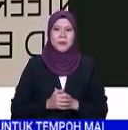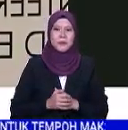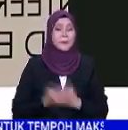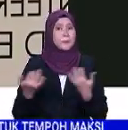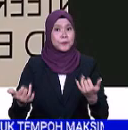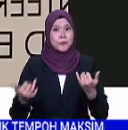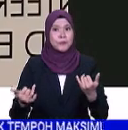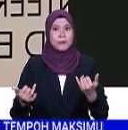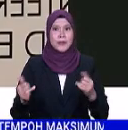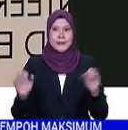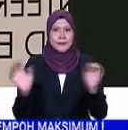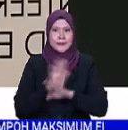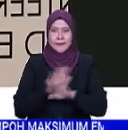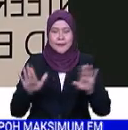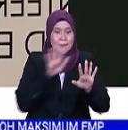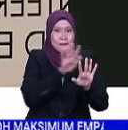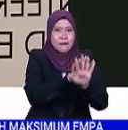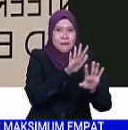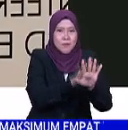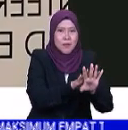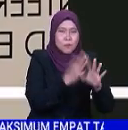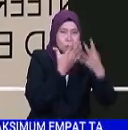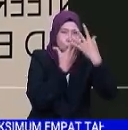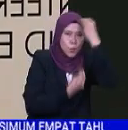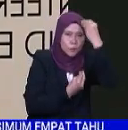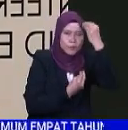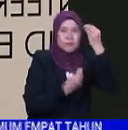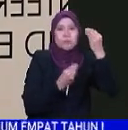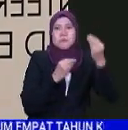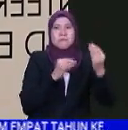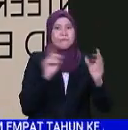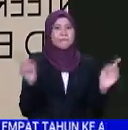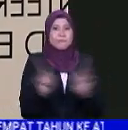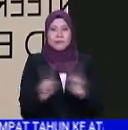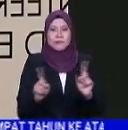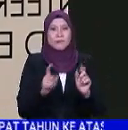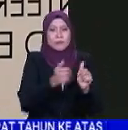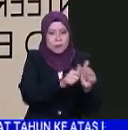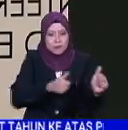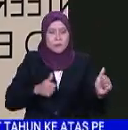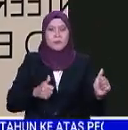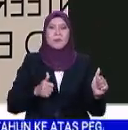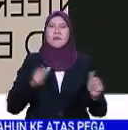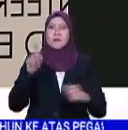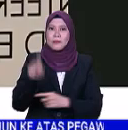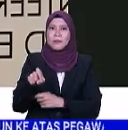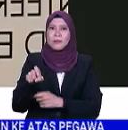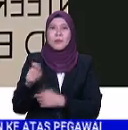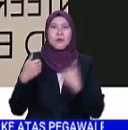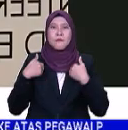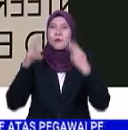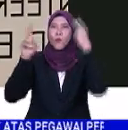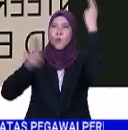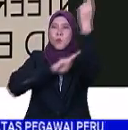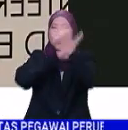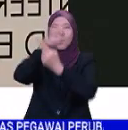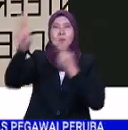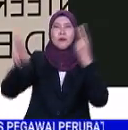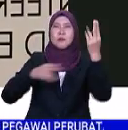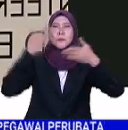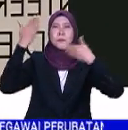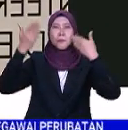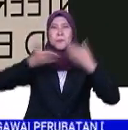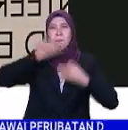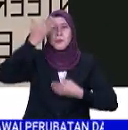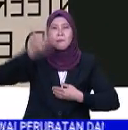tidak berada dalam ruang yang sempit. Yang kedua, mesti di dalam ventilation ataupun keadaan perudaraan yang